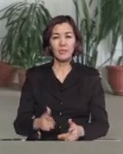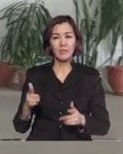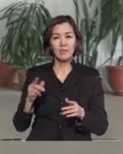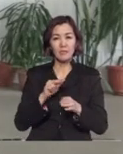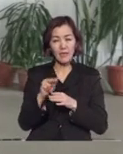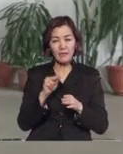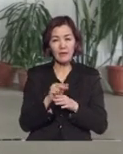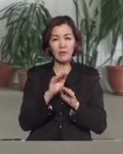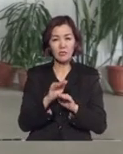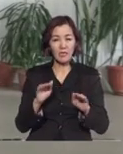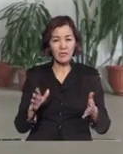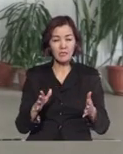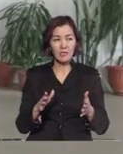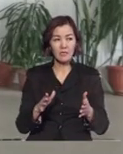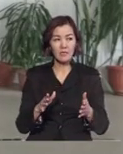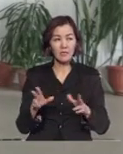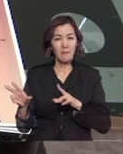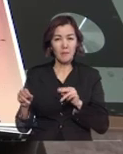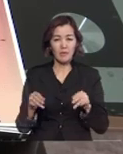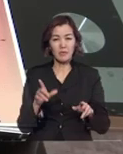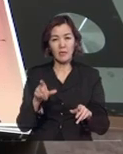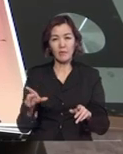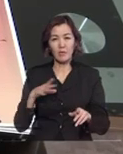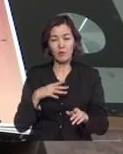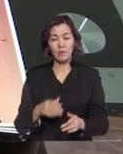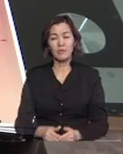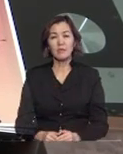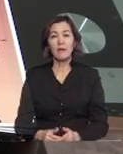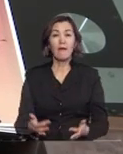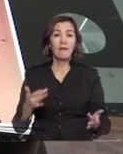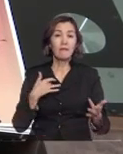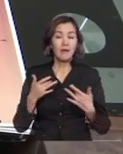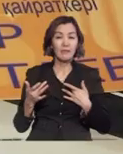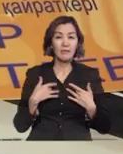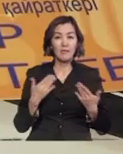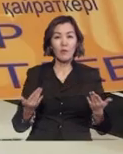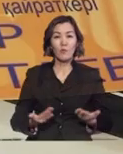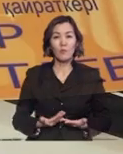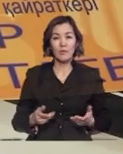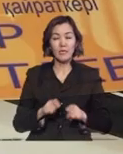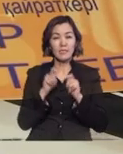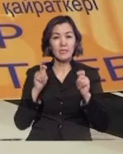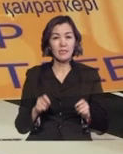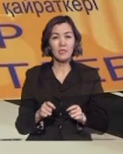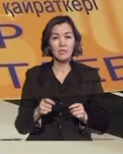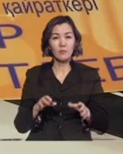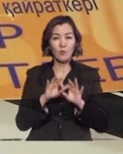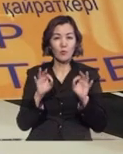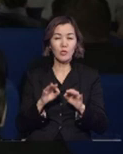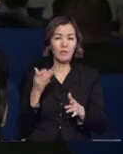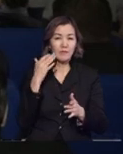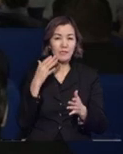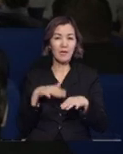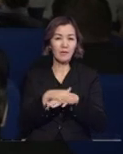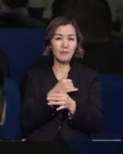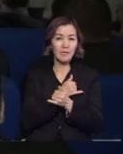шәкірттері енді бақытты шәкірттер деп ойлаймын. Айта кетсек, театр сахнасында өмір есігін ашып, өнер қазанында қайнап елге